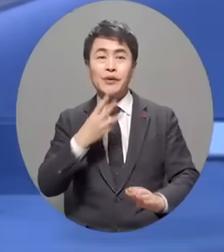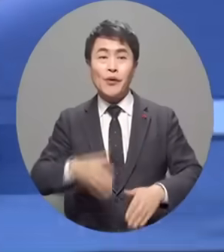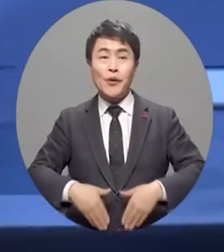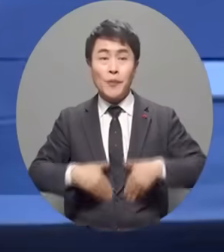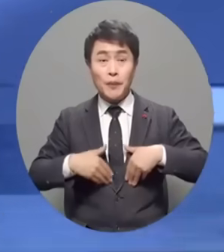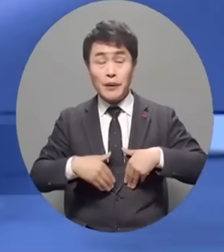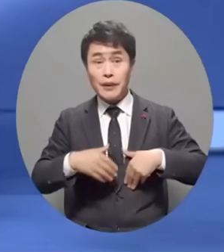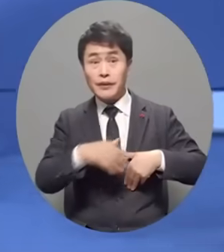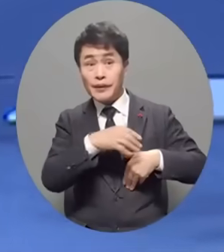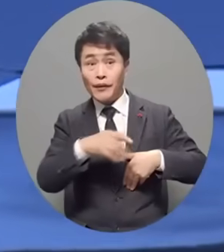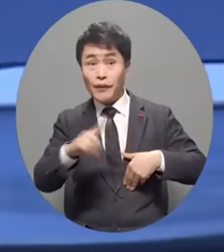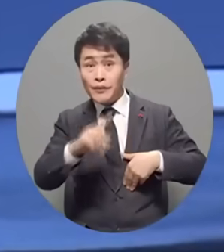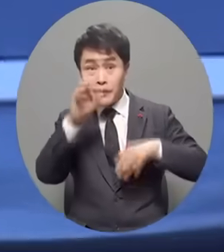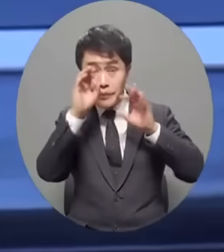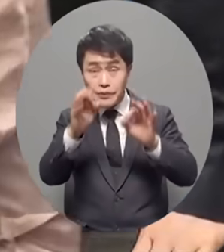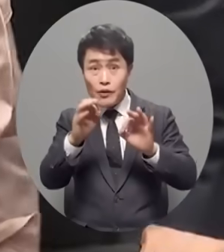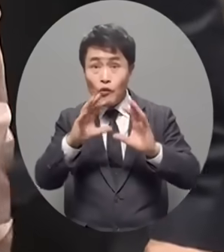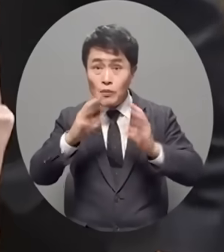보십니까?